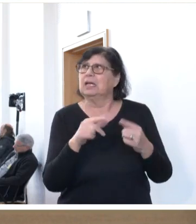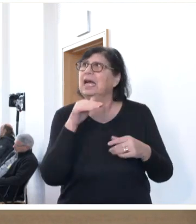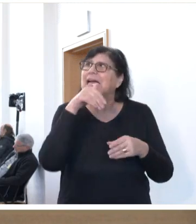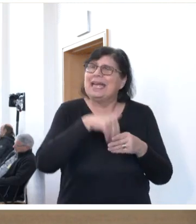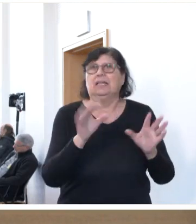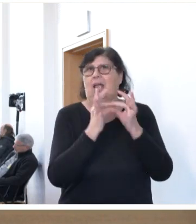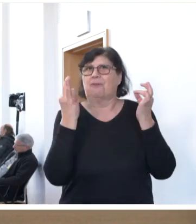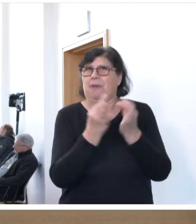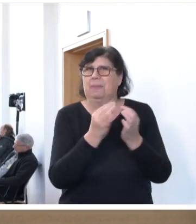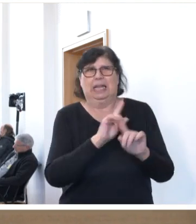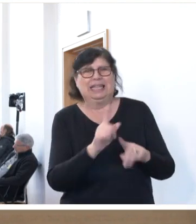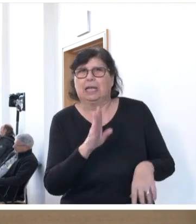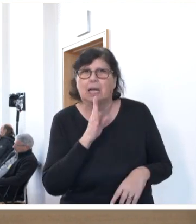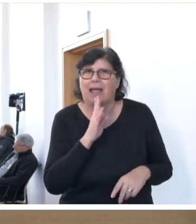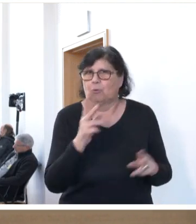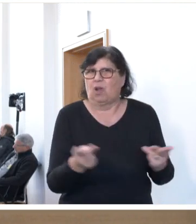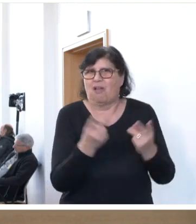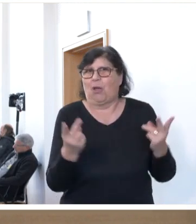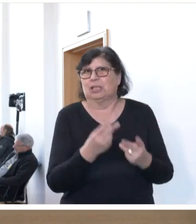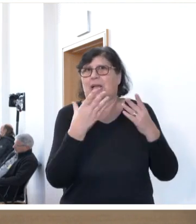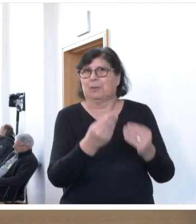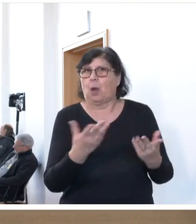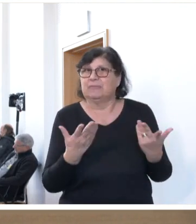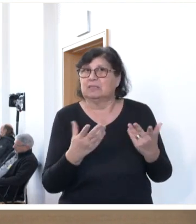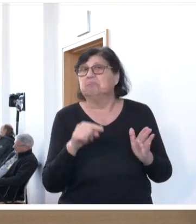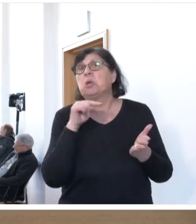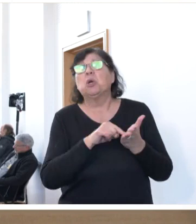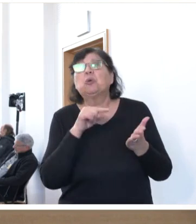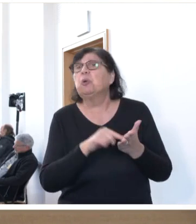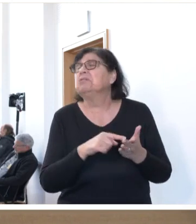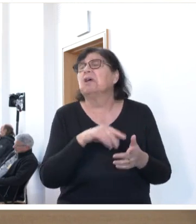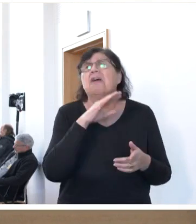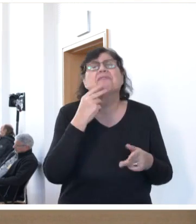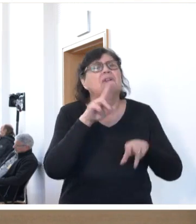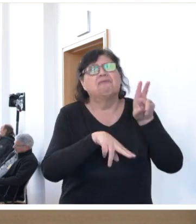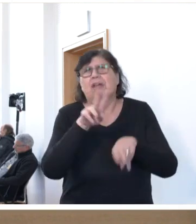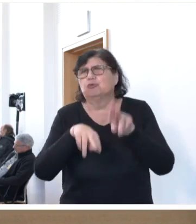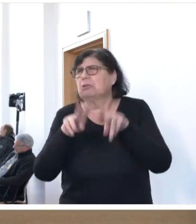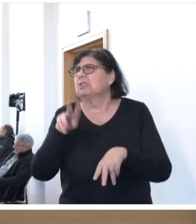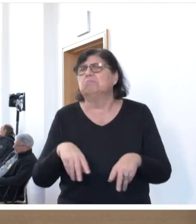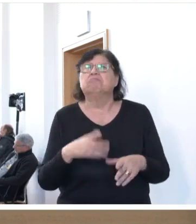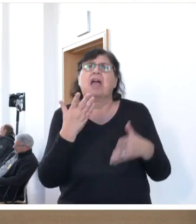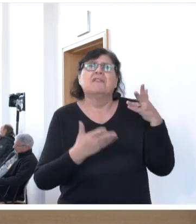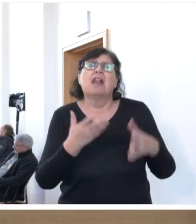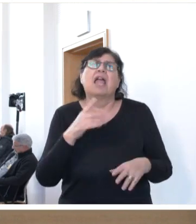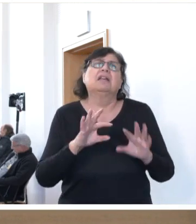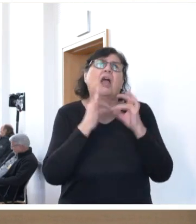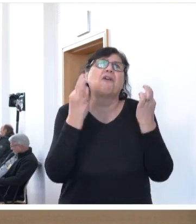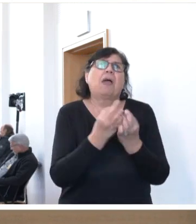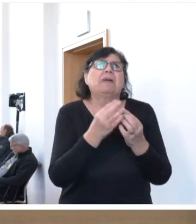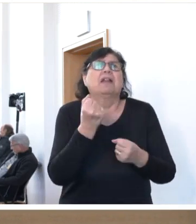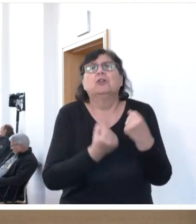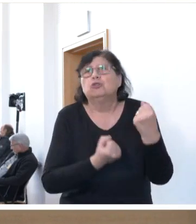in seiner Familie nicht ausreichend gefördert wird. Gründe hierfür gibt es viele. Es kann mit schwierigen